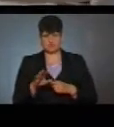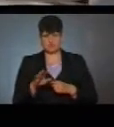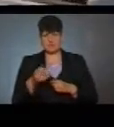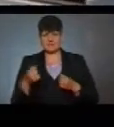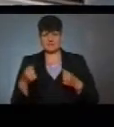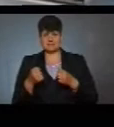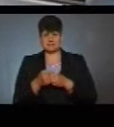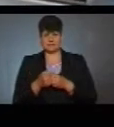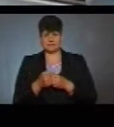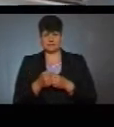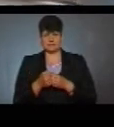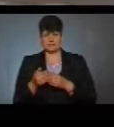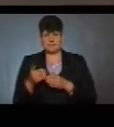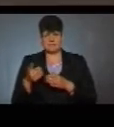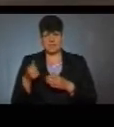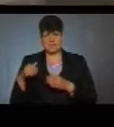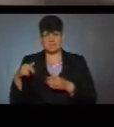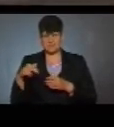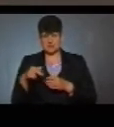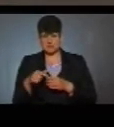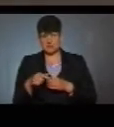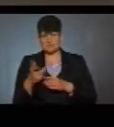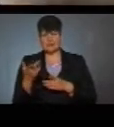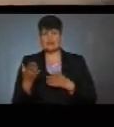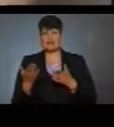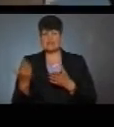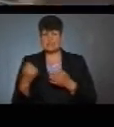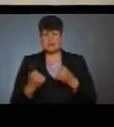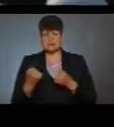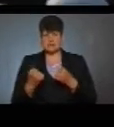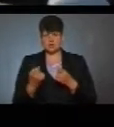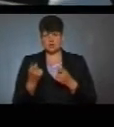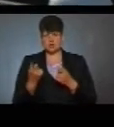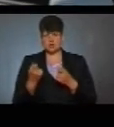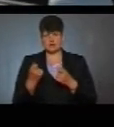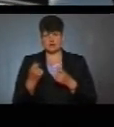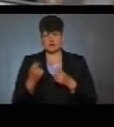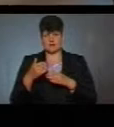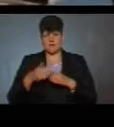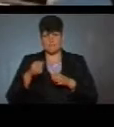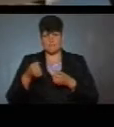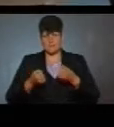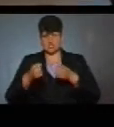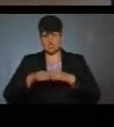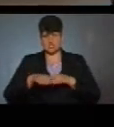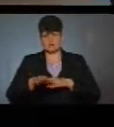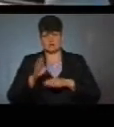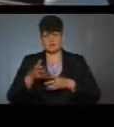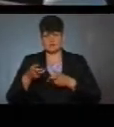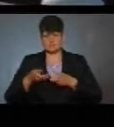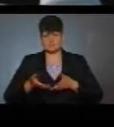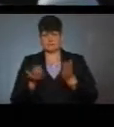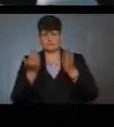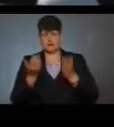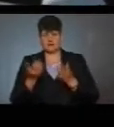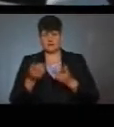збив десь отут перед пішохідним, от де їхня машина, і трошки на капоті проніс. Тобто ні, там зебри немає взагалі, а зебра